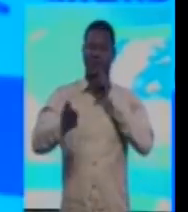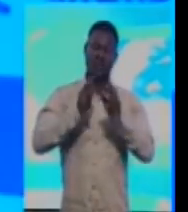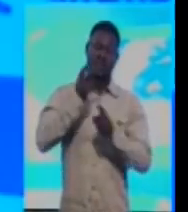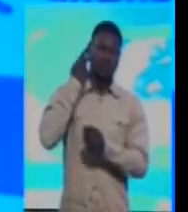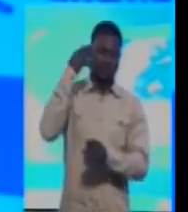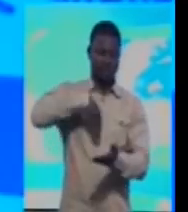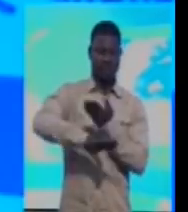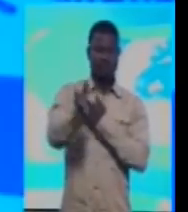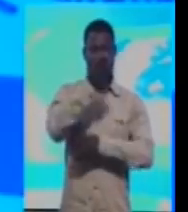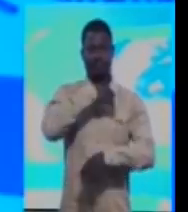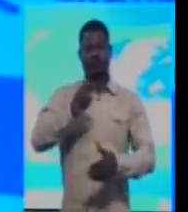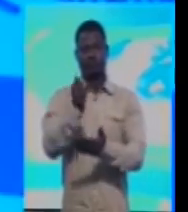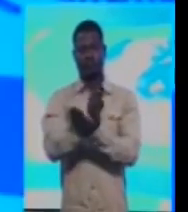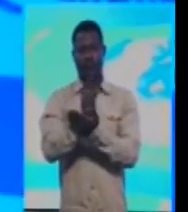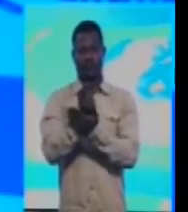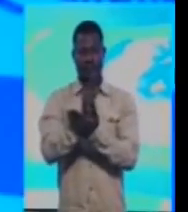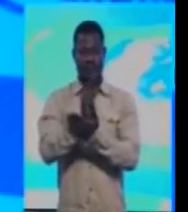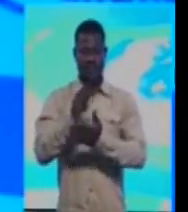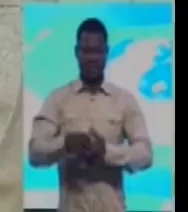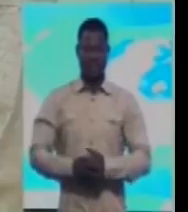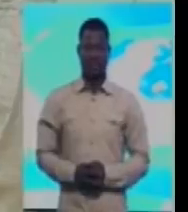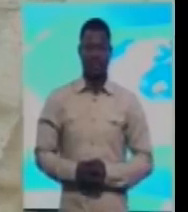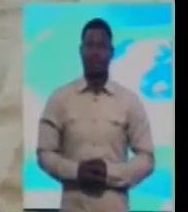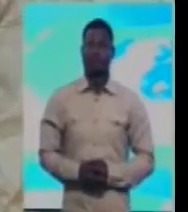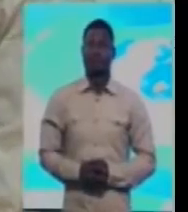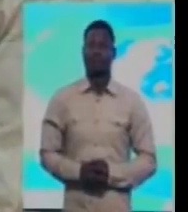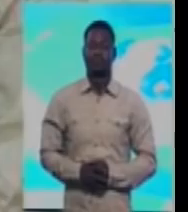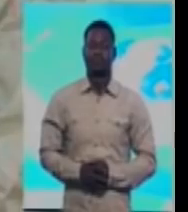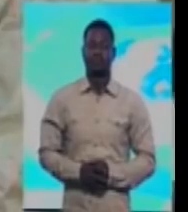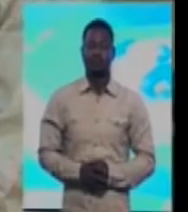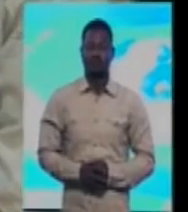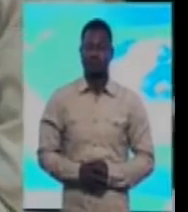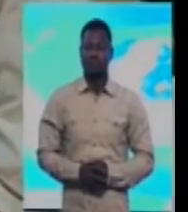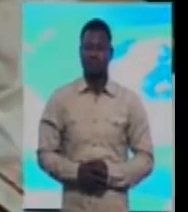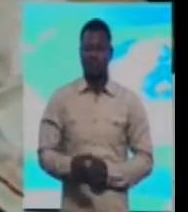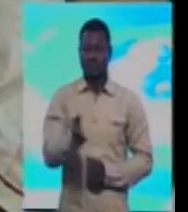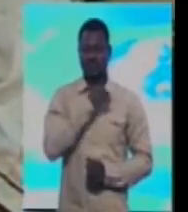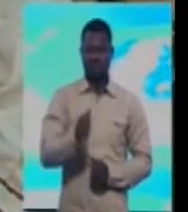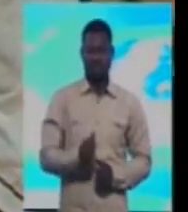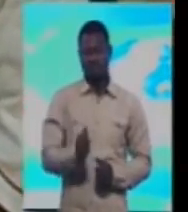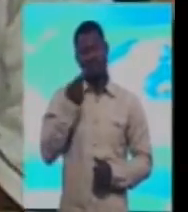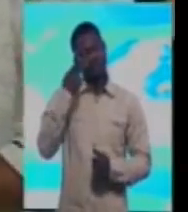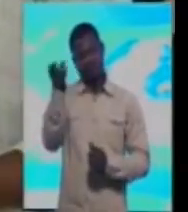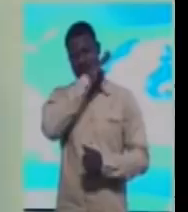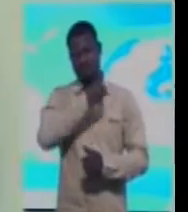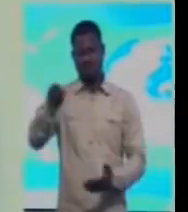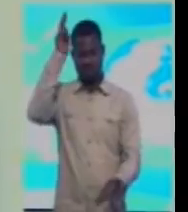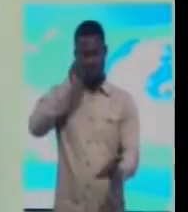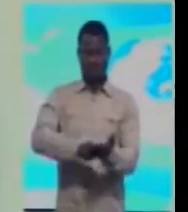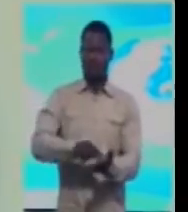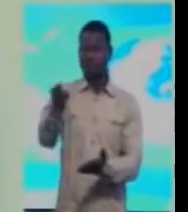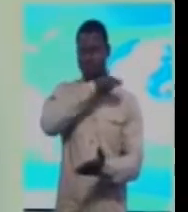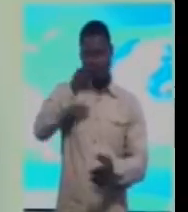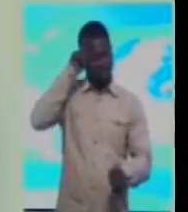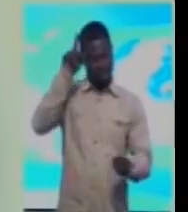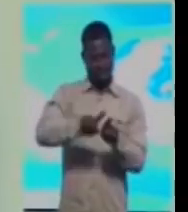avec Roger Kam et Amandine Lalsaga. C'est autour de ce protocole d'accord de trêve sociale entre le gouvernement et